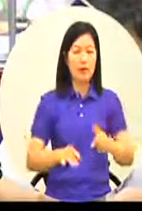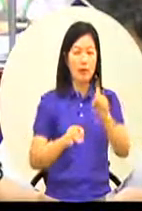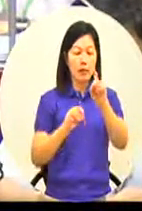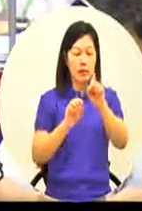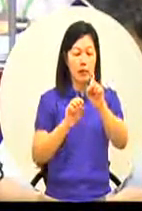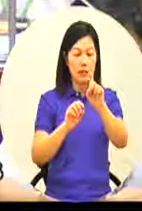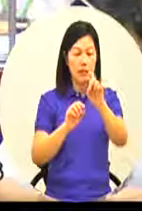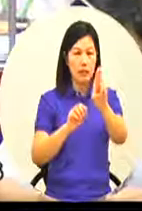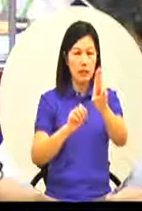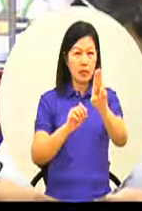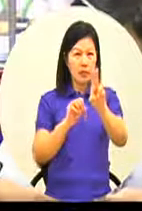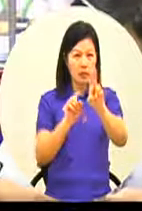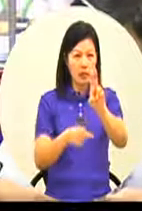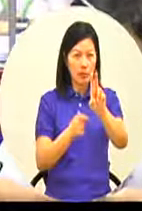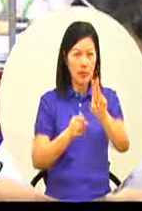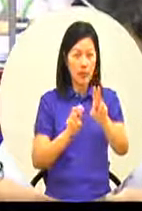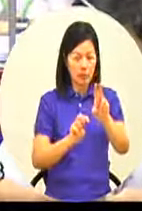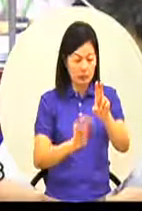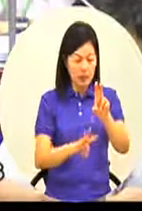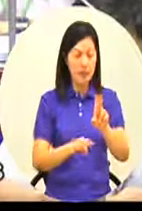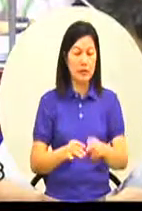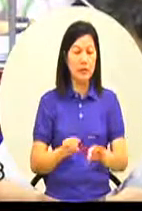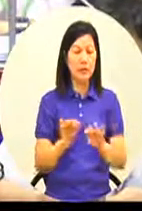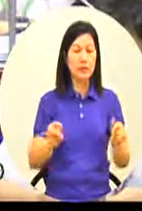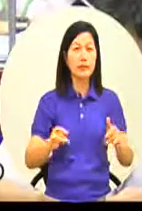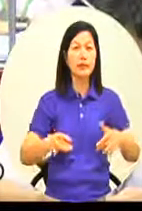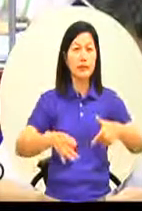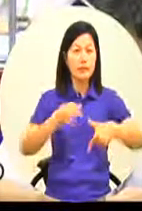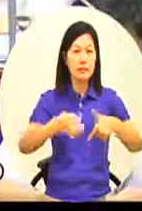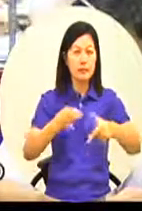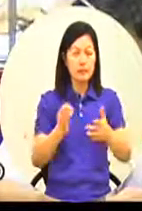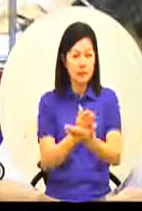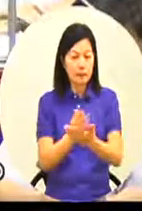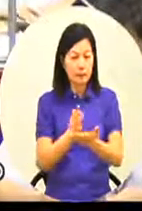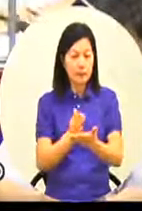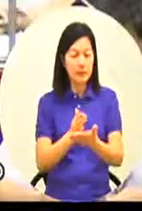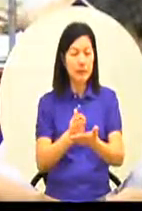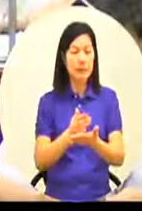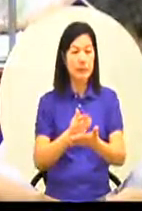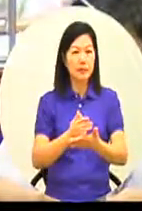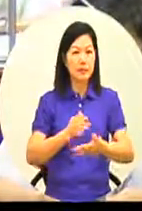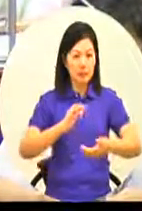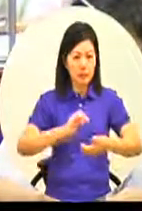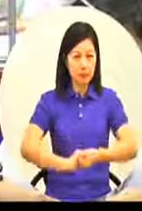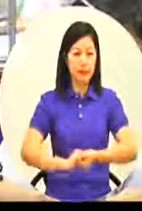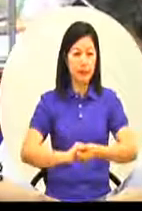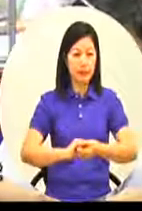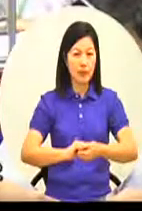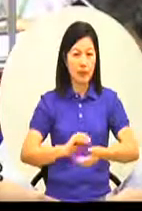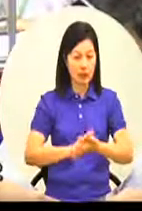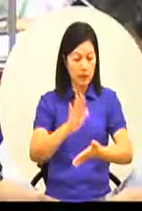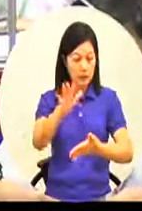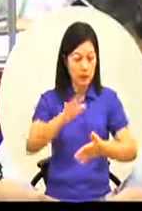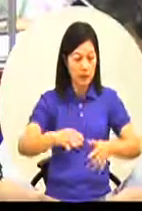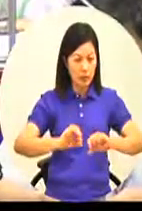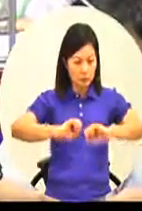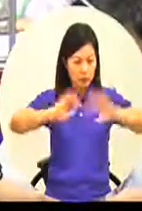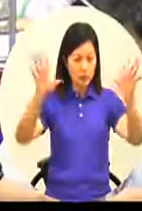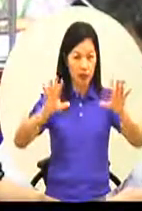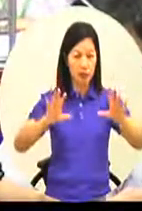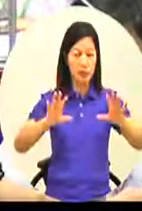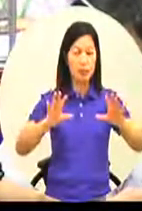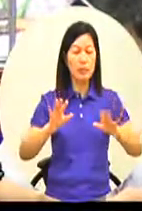12月24号，那无计应该是24号地价评完评定了的时阵，阮就发布一款新闻稿，